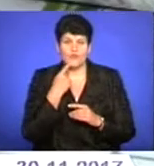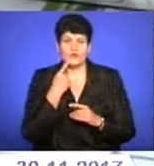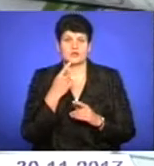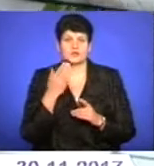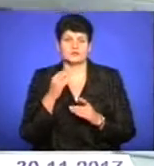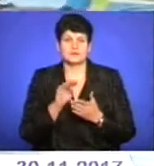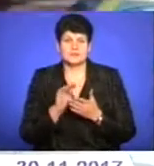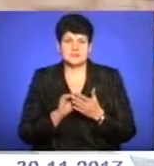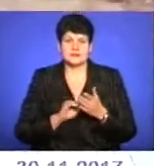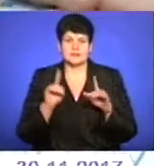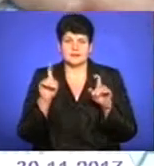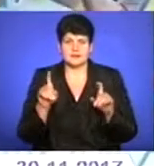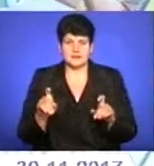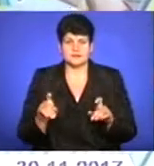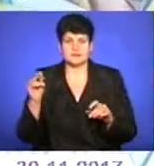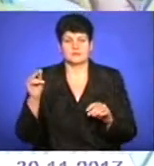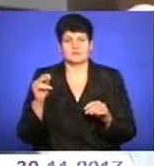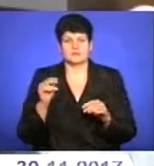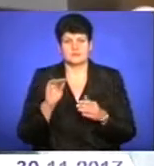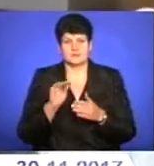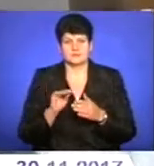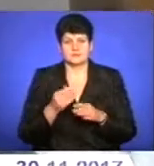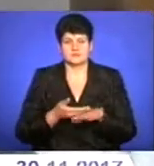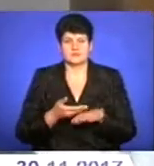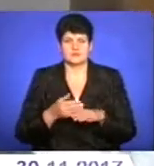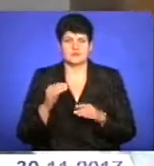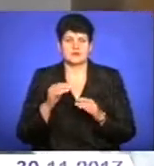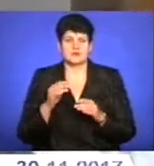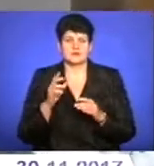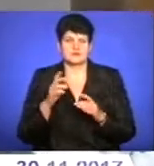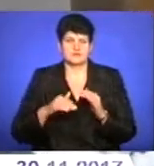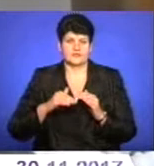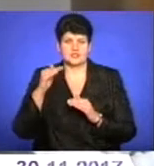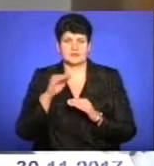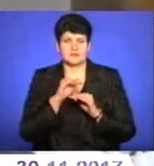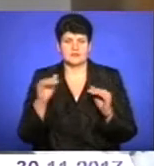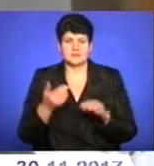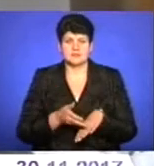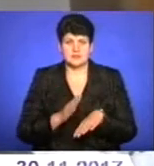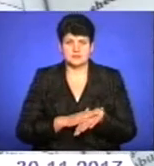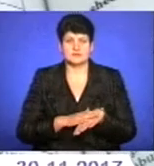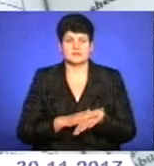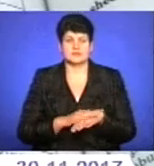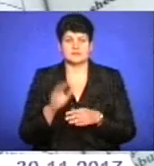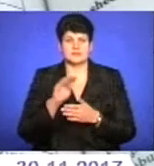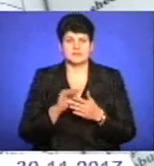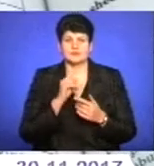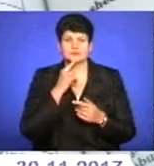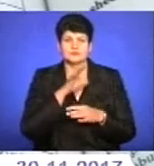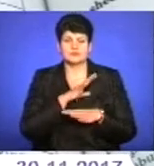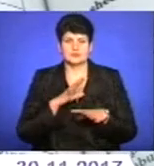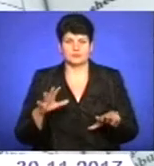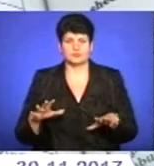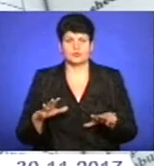підвищеним рівнем складності шкільних знань достатньо, адже вивчають іноземну мову щодня. Однак дехто зізнається, готуючись до зовнішнього